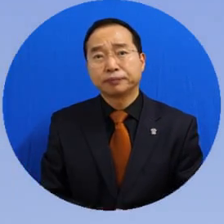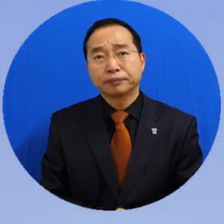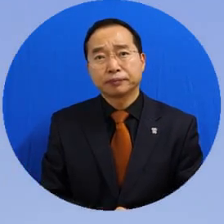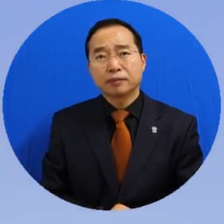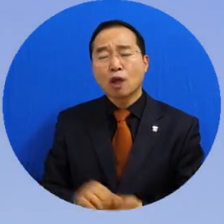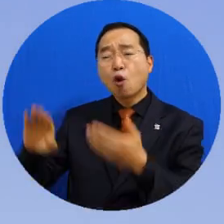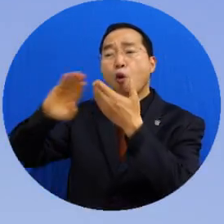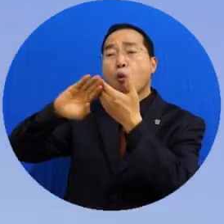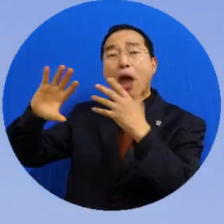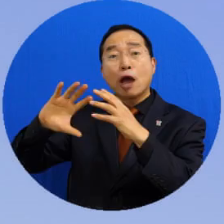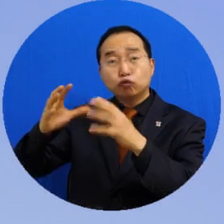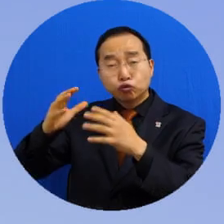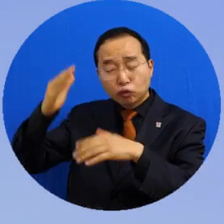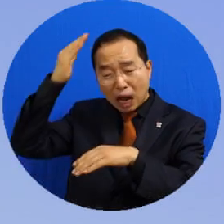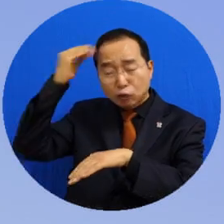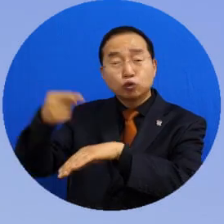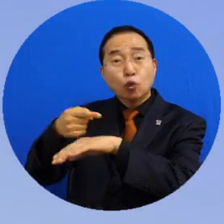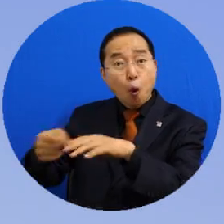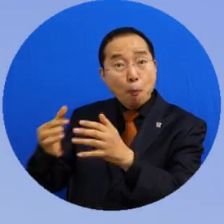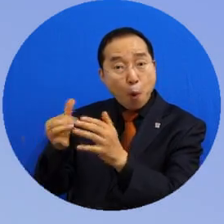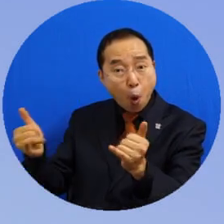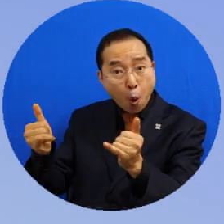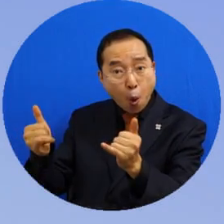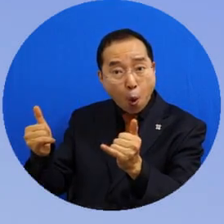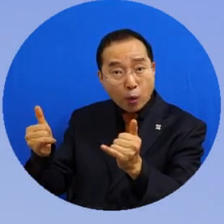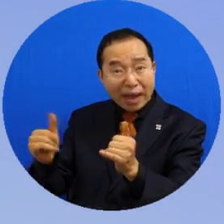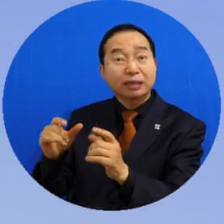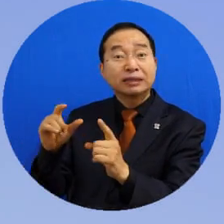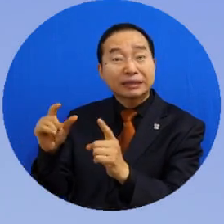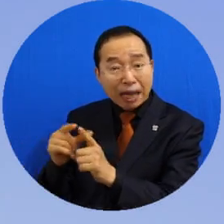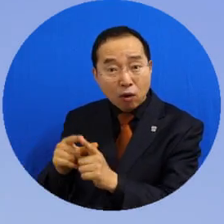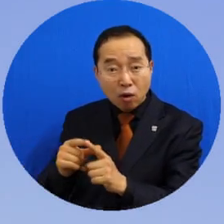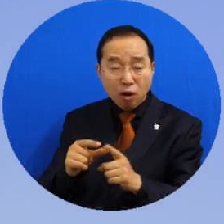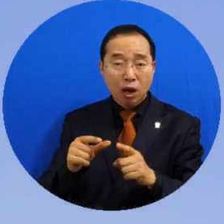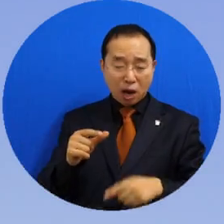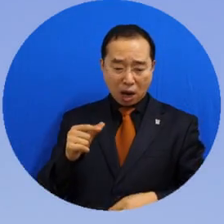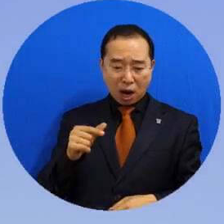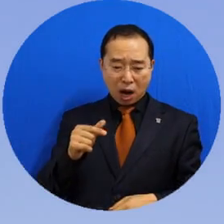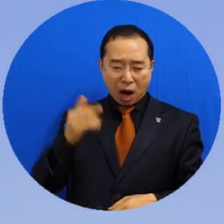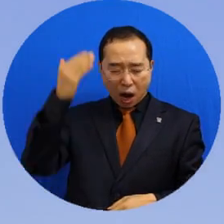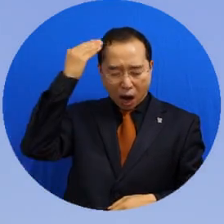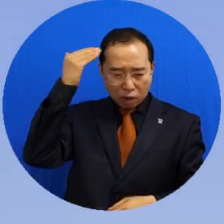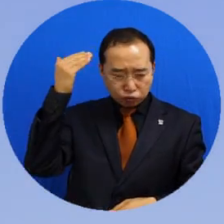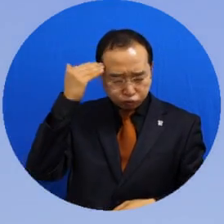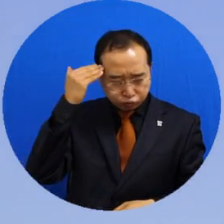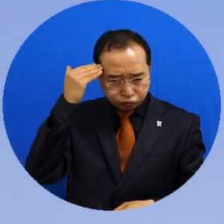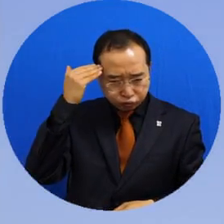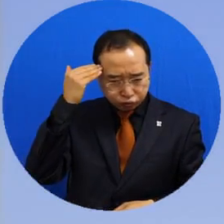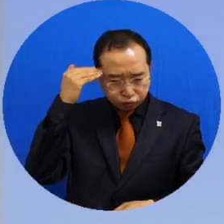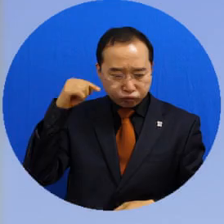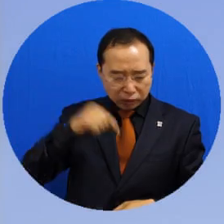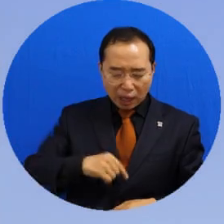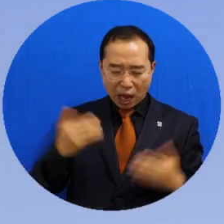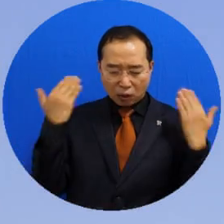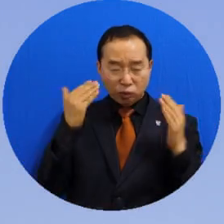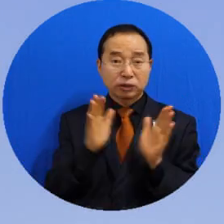말이 초등학교 교과서에 작년까지 한 번도 등장하지 않았다고 합니다.